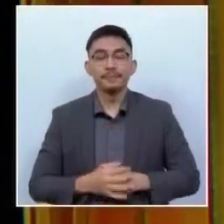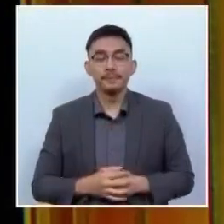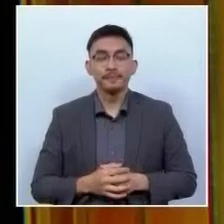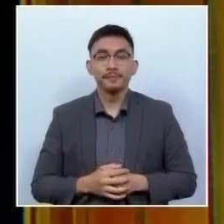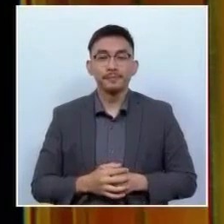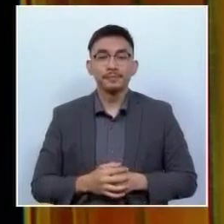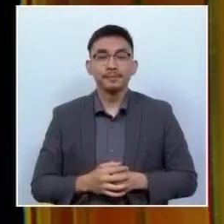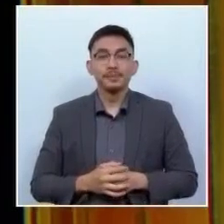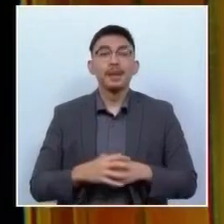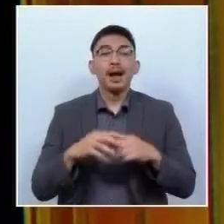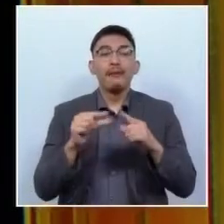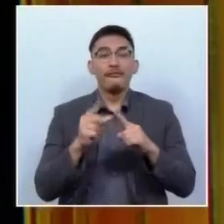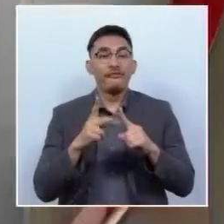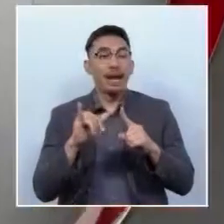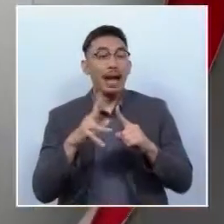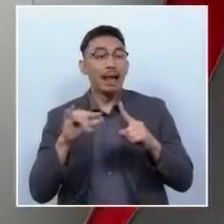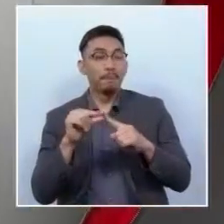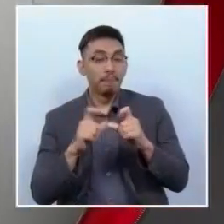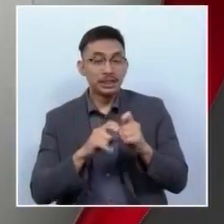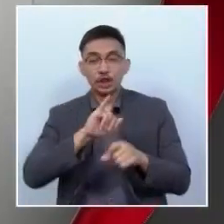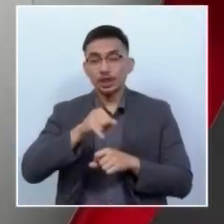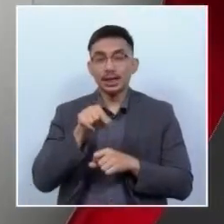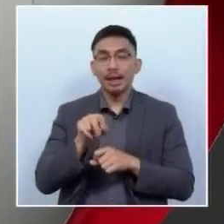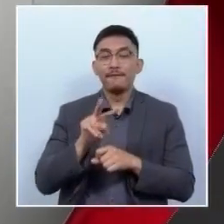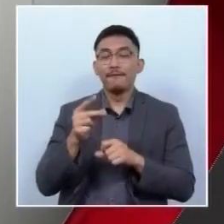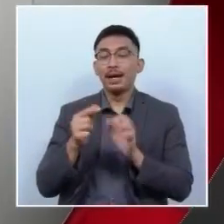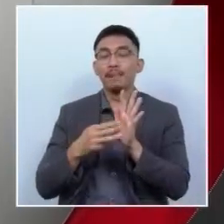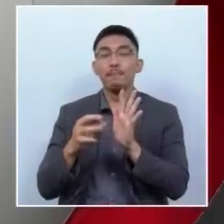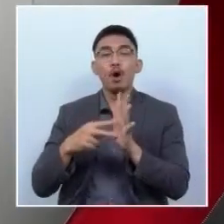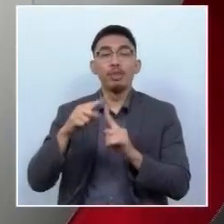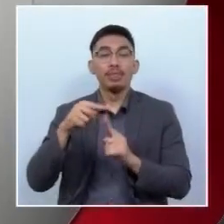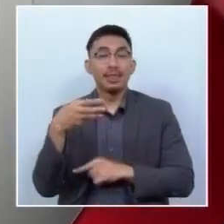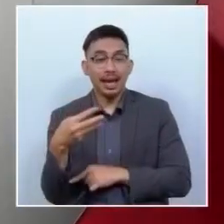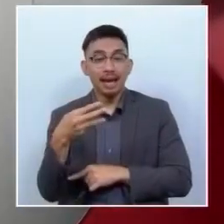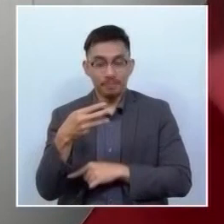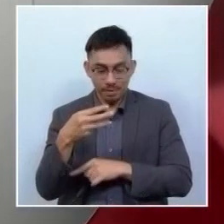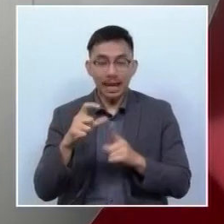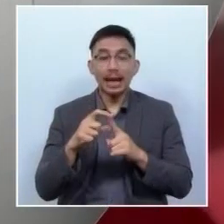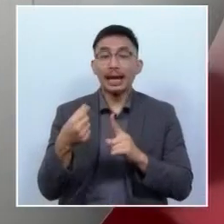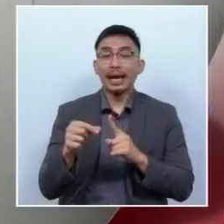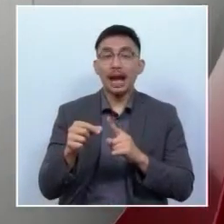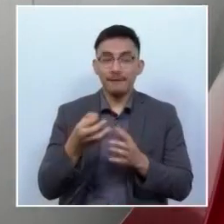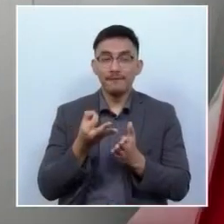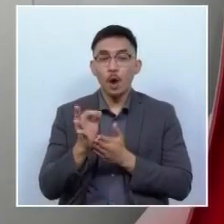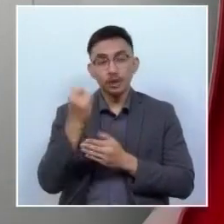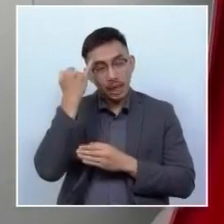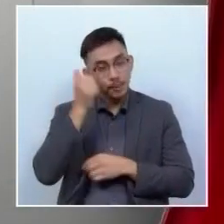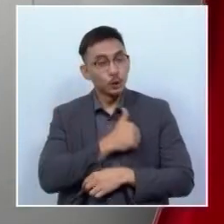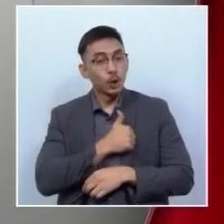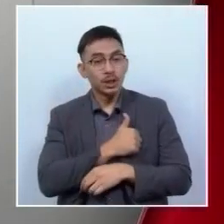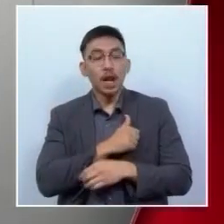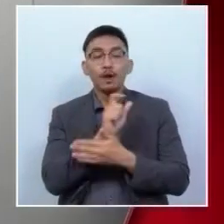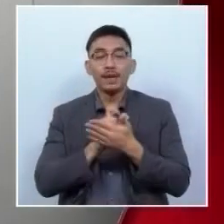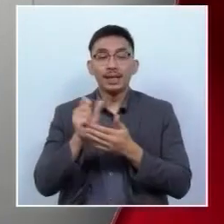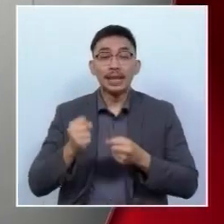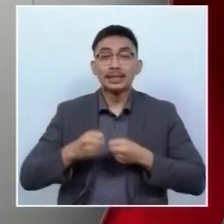Philips J. Vermonte PhD, Dekan Fakultas Ilmu Sosial Universitas Islam Internasional Indonesia